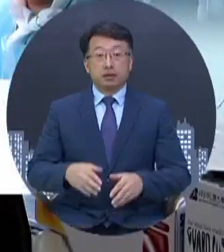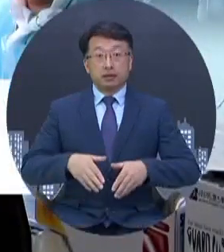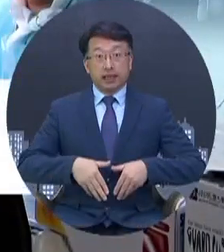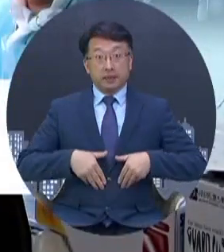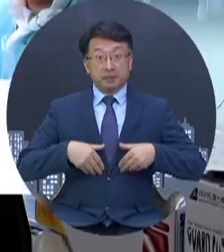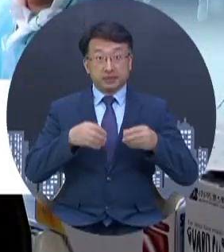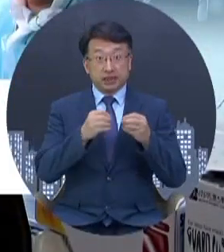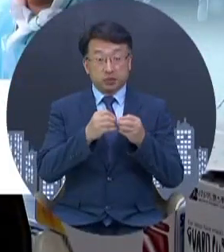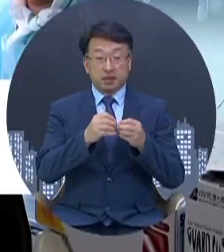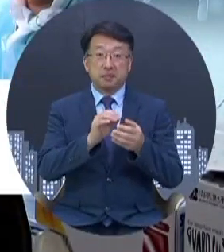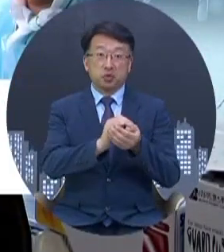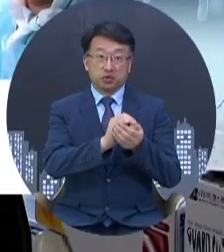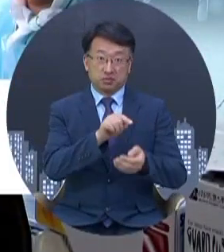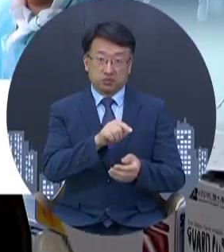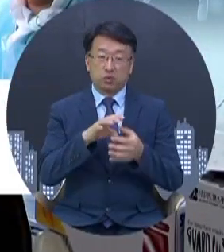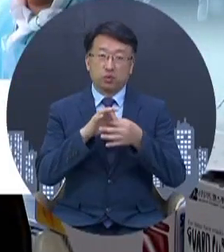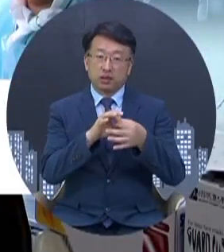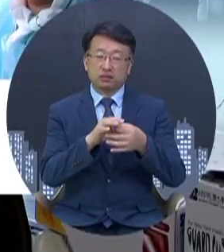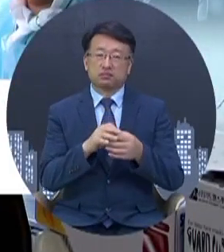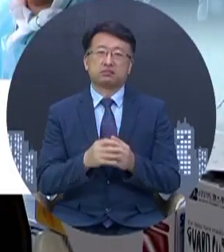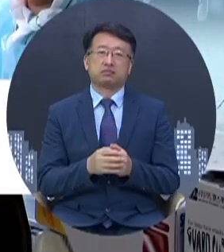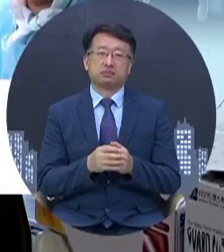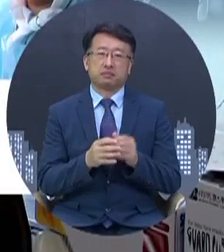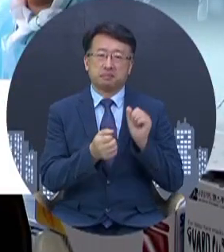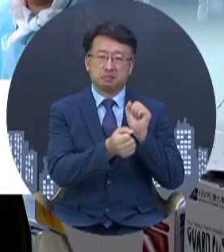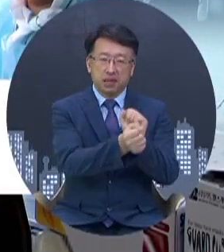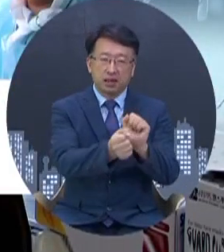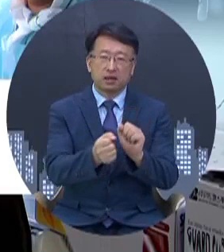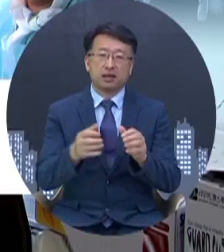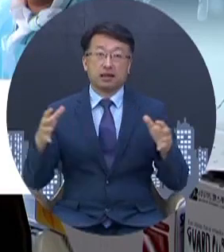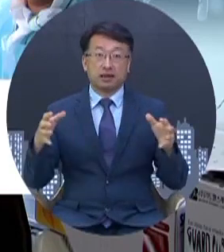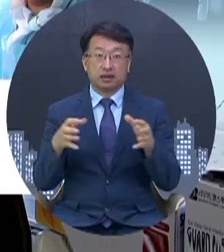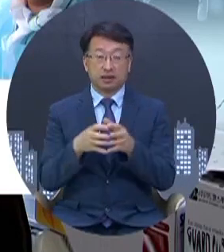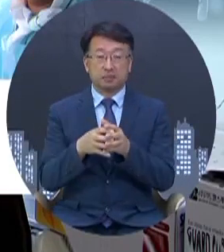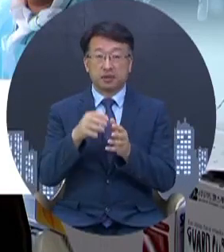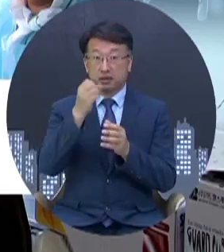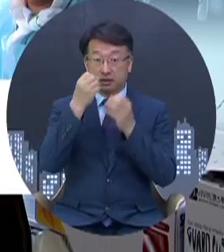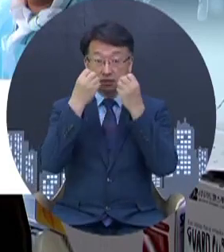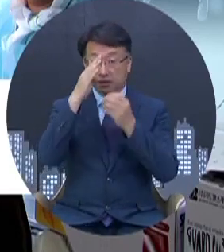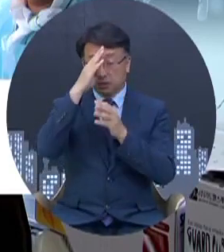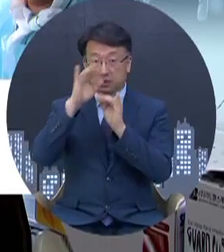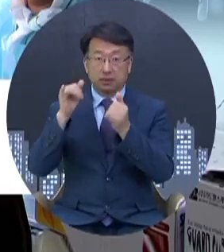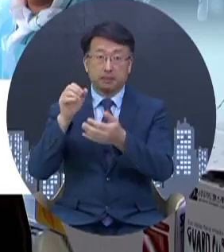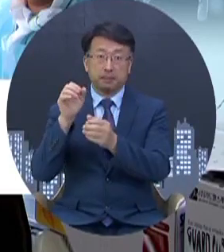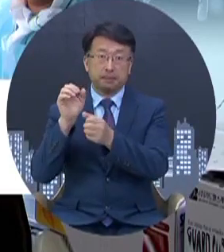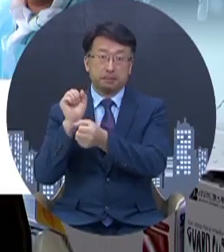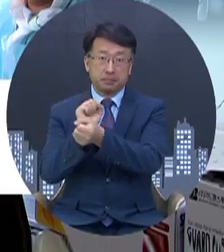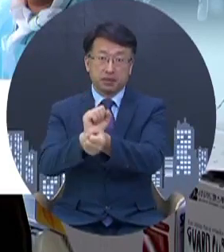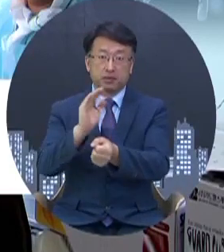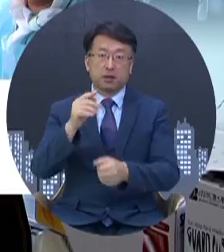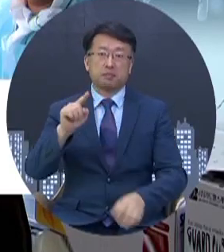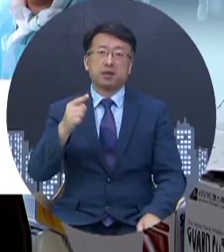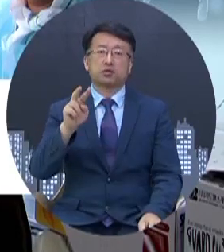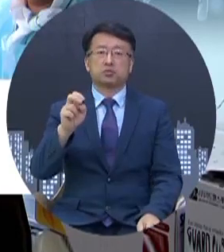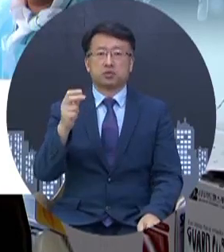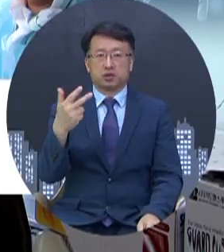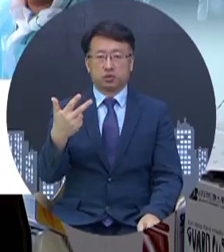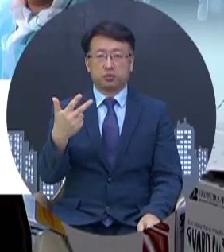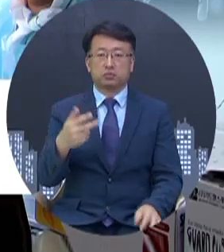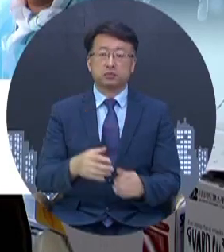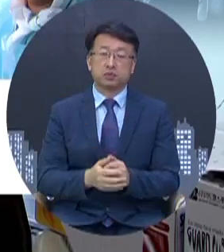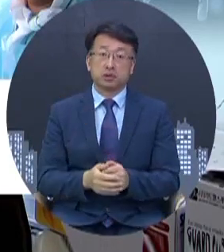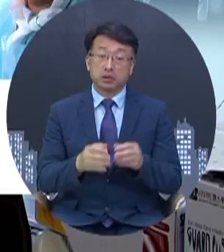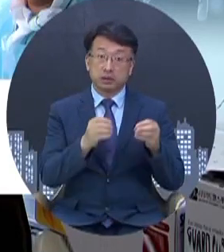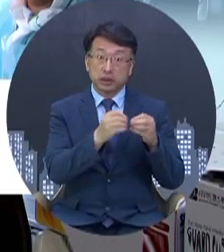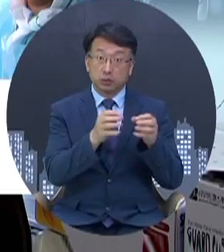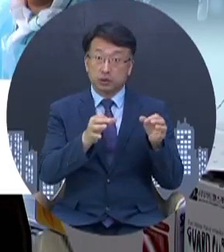남창원 농협 마트 관련 12명을 포함해 경남의 코로나19 신규 확진 환자 127명입니다. 이미 4단계로 격상한